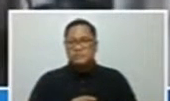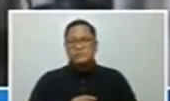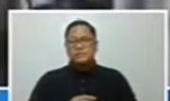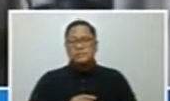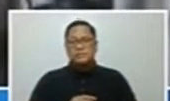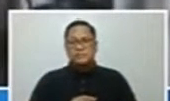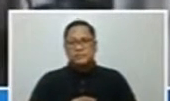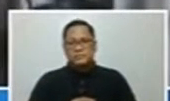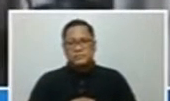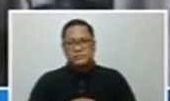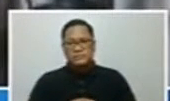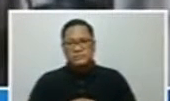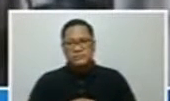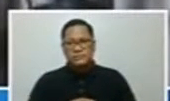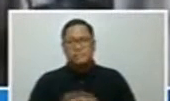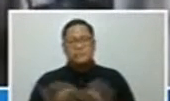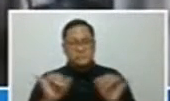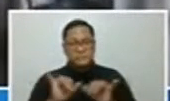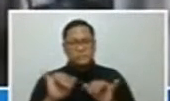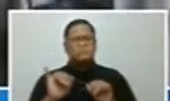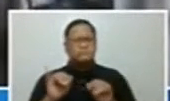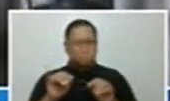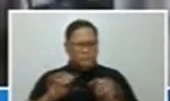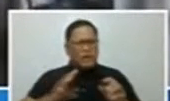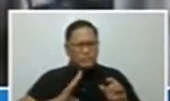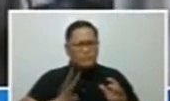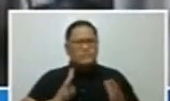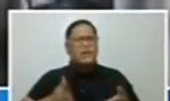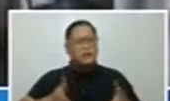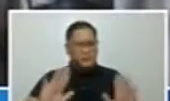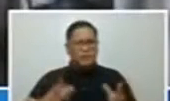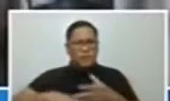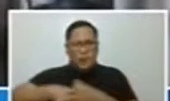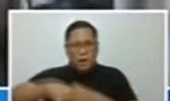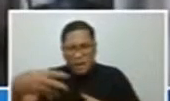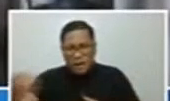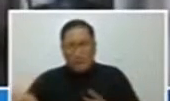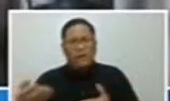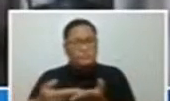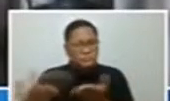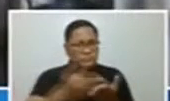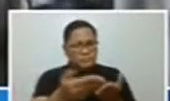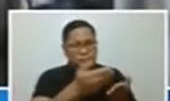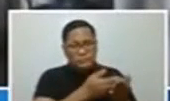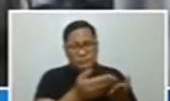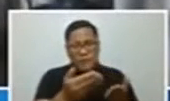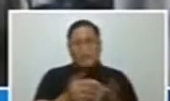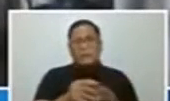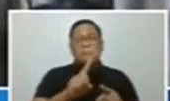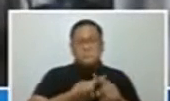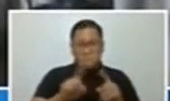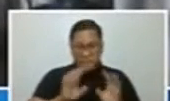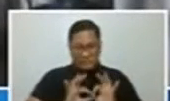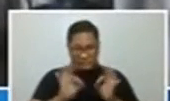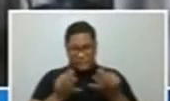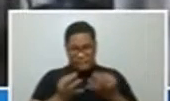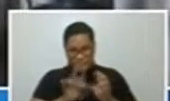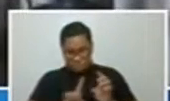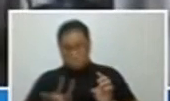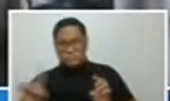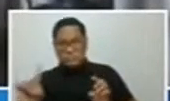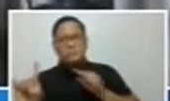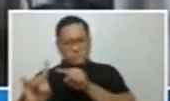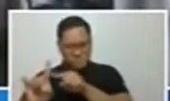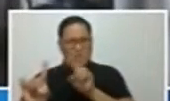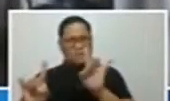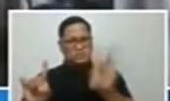hanggang 2 milyon, no? At siyempre, no, meron pa ibang kakibat na mga violation na i-apply dyan kung may apply mula